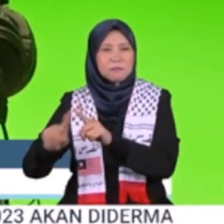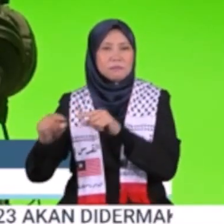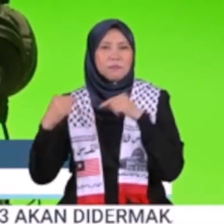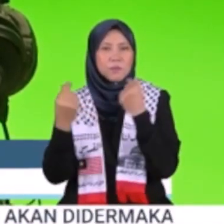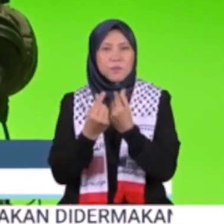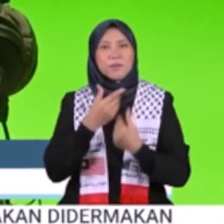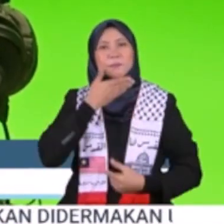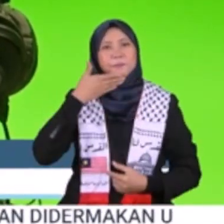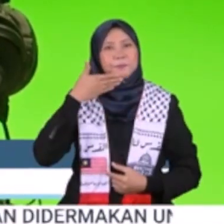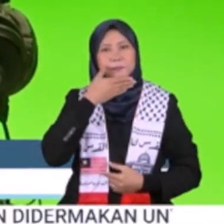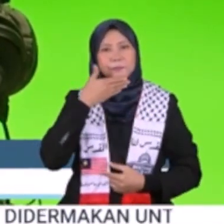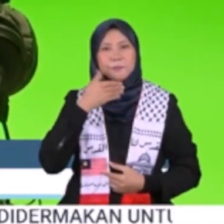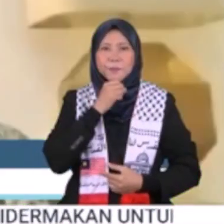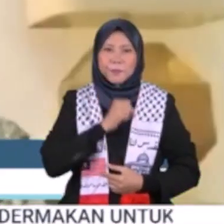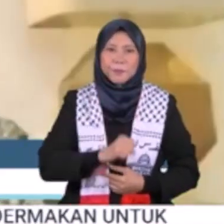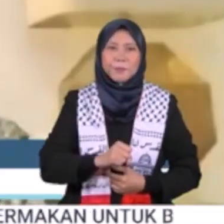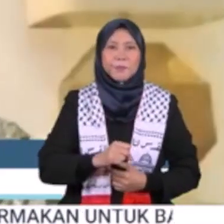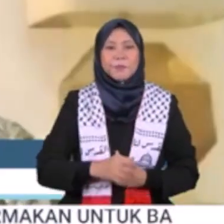golongan usia.